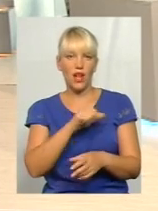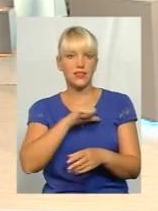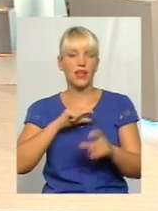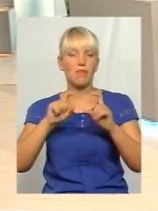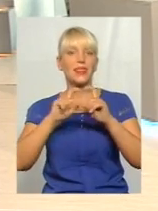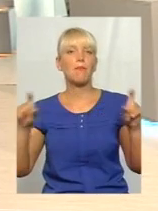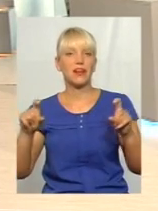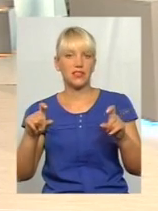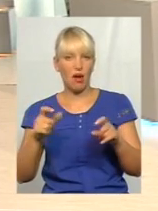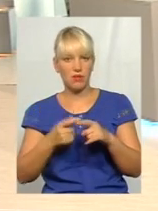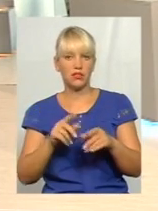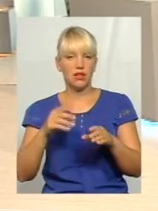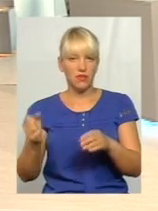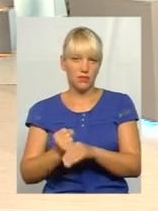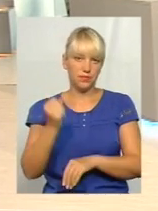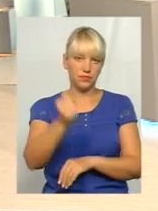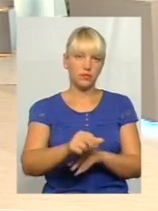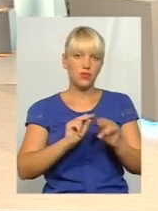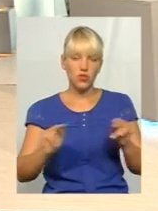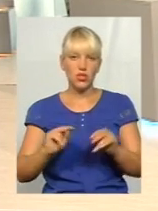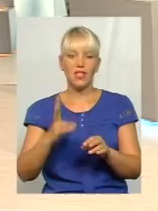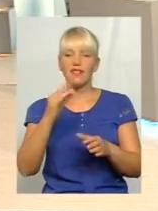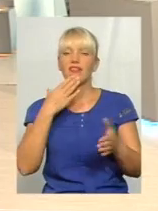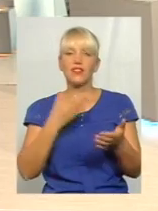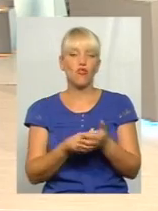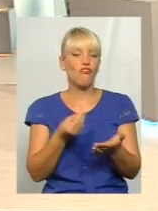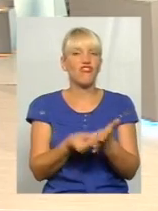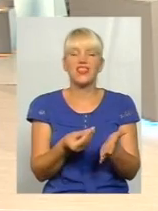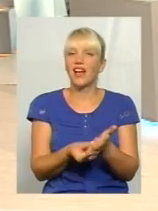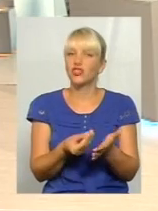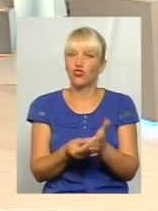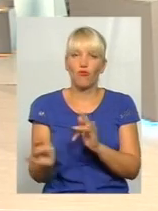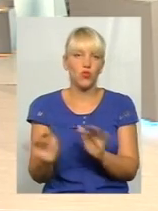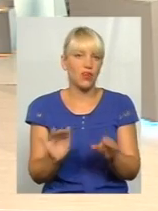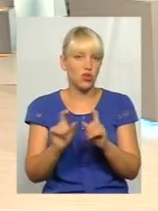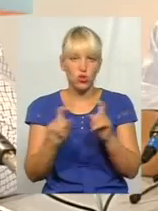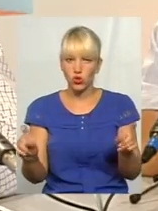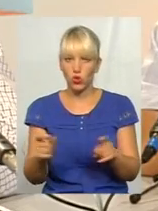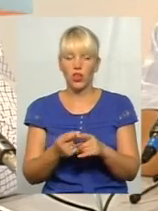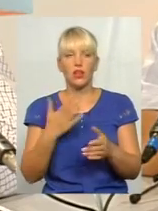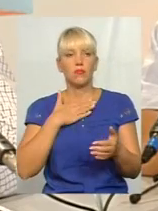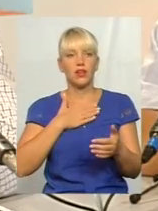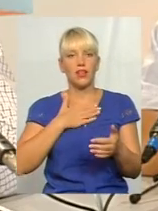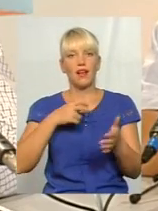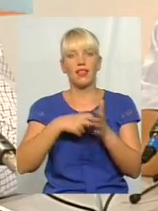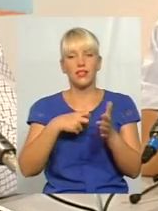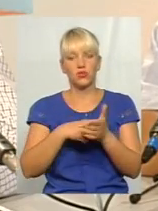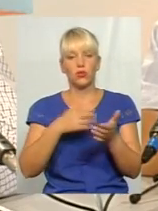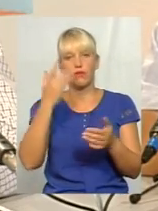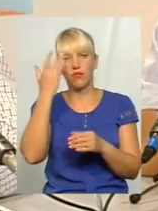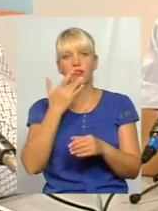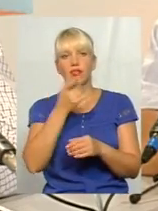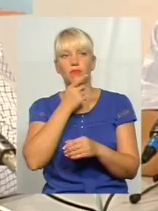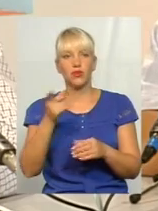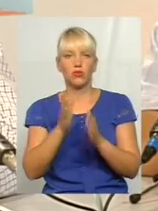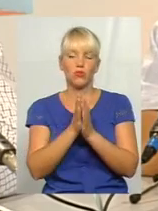на фінансово-господарську діяльність тому що директор своїм листом і дефектним актом просить що я прошу в літній період